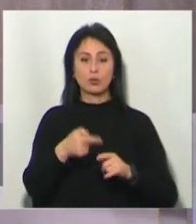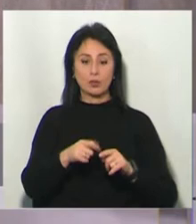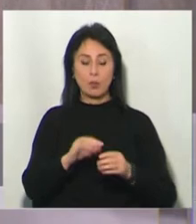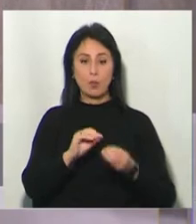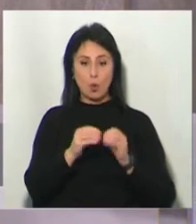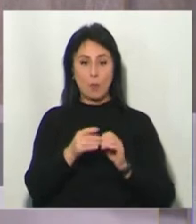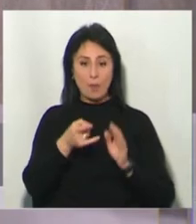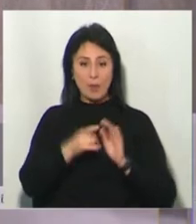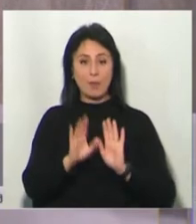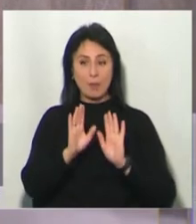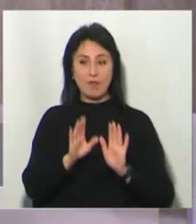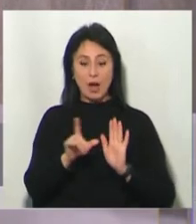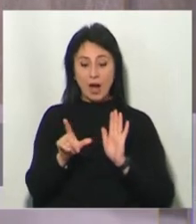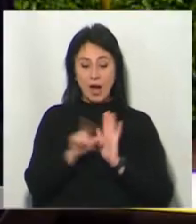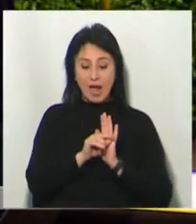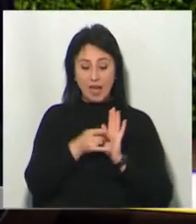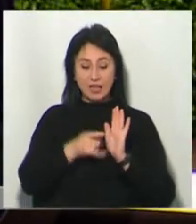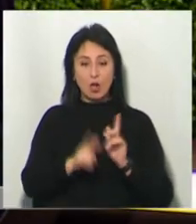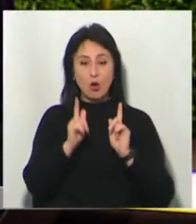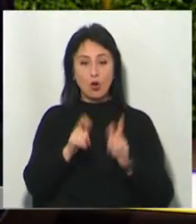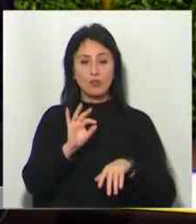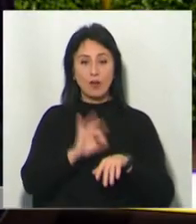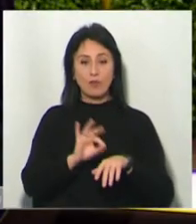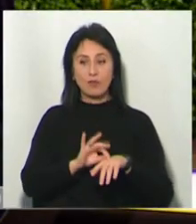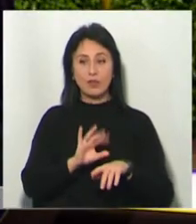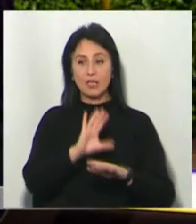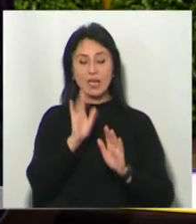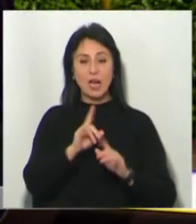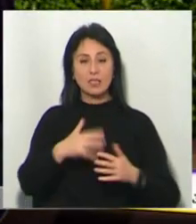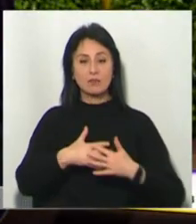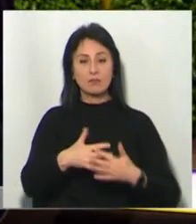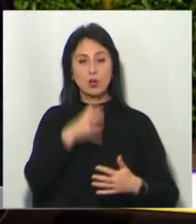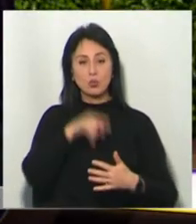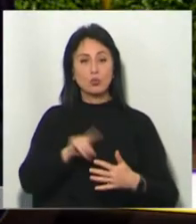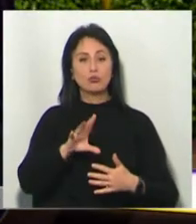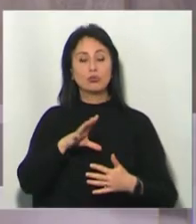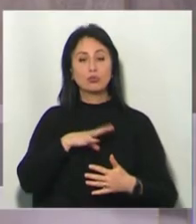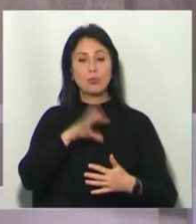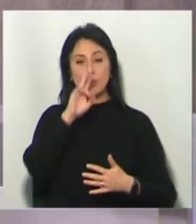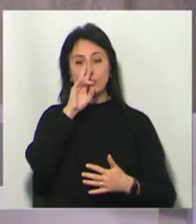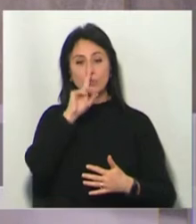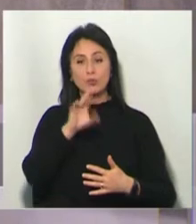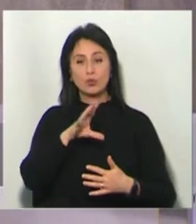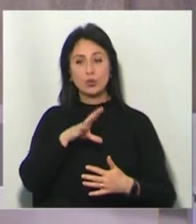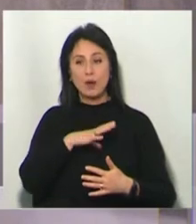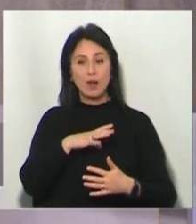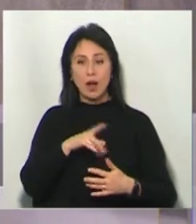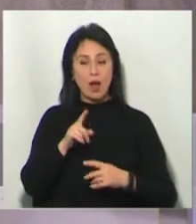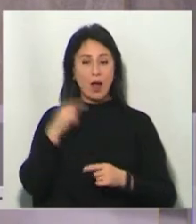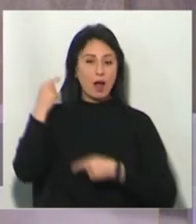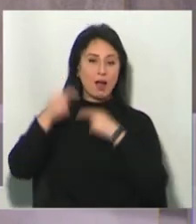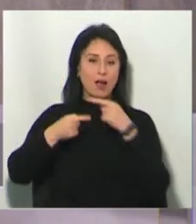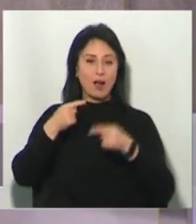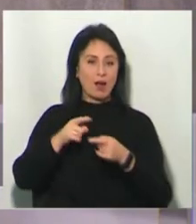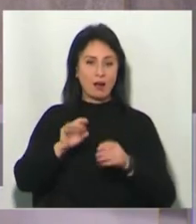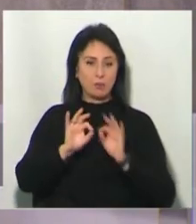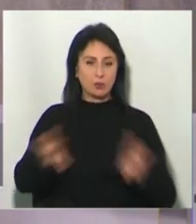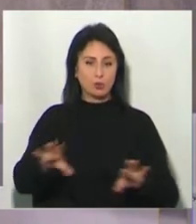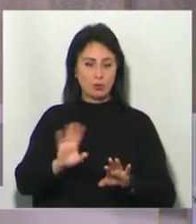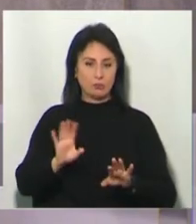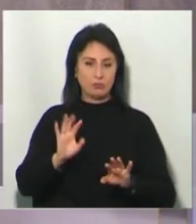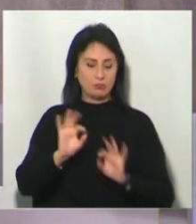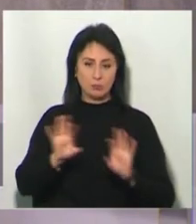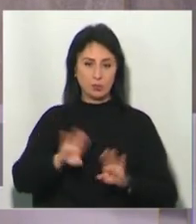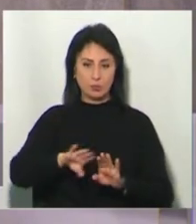მემკვიდრეობითი პრობლემა მაგრამ თანდაყოლილი შეიძლება იყოს ყველაფერი ის რაც მუცლადყოფნის პერიოდში განვითარდა და არანაირი კავშირი გენეტიკურ საფუძველთან არ